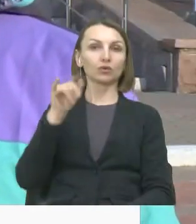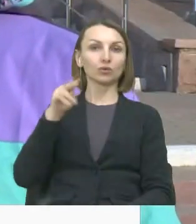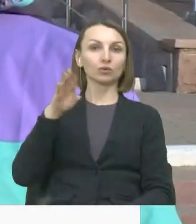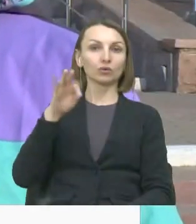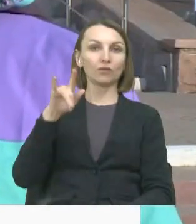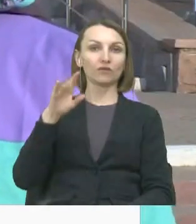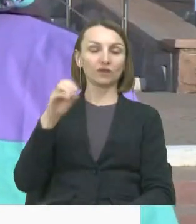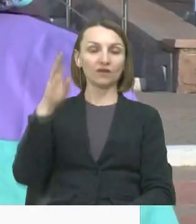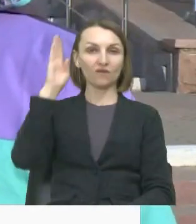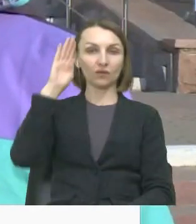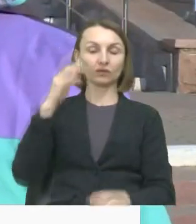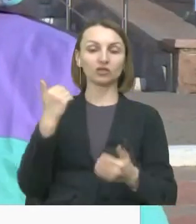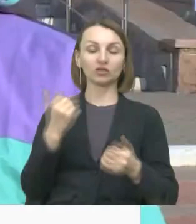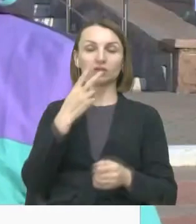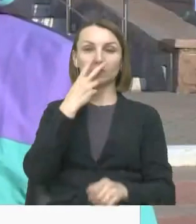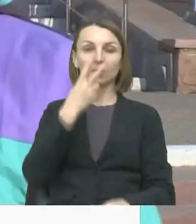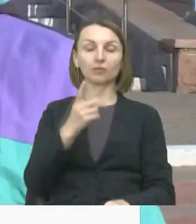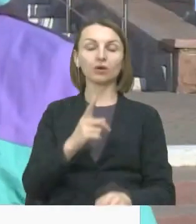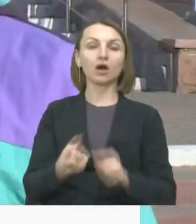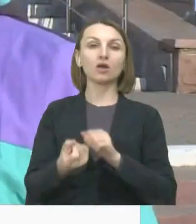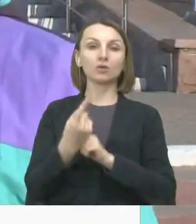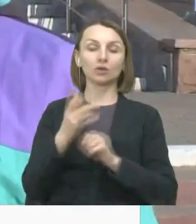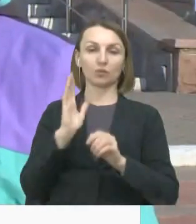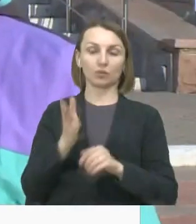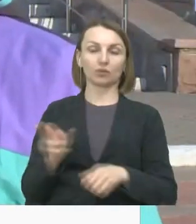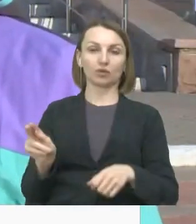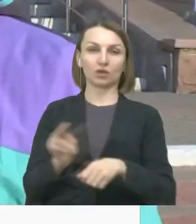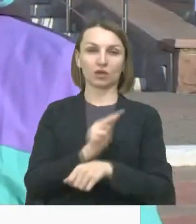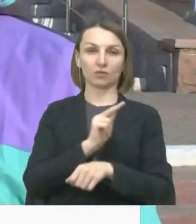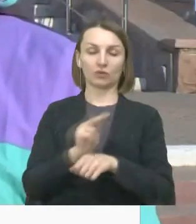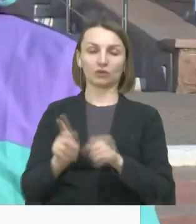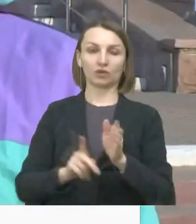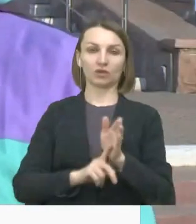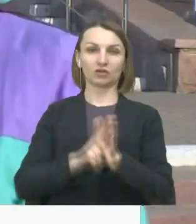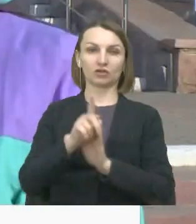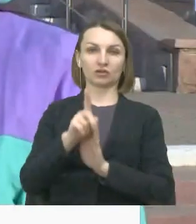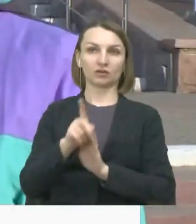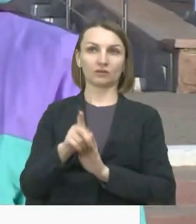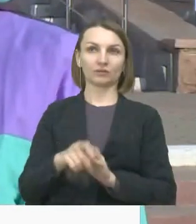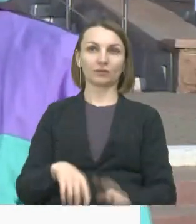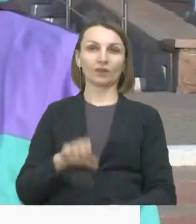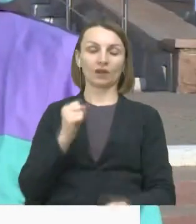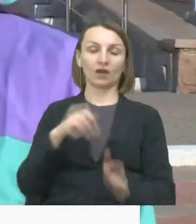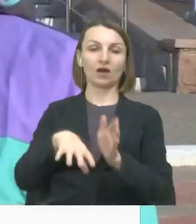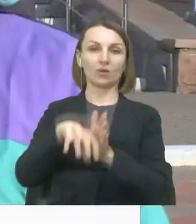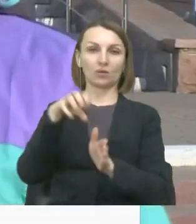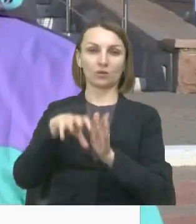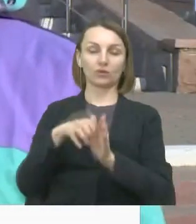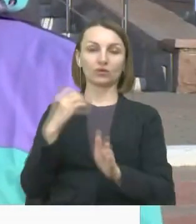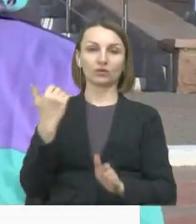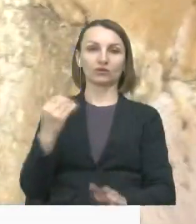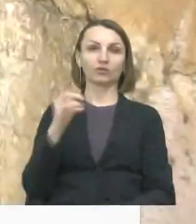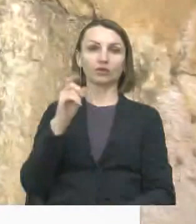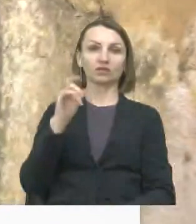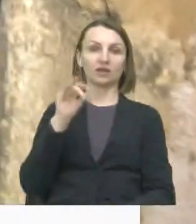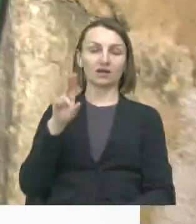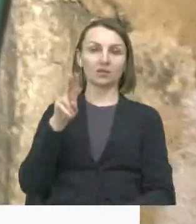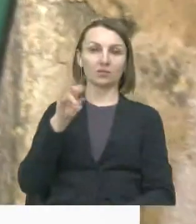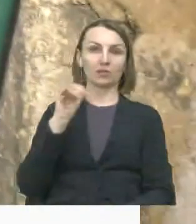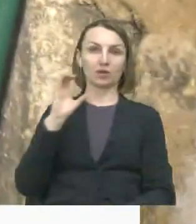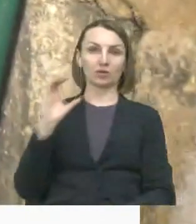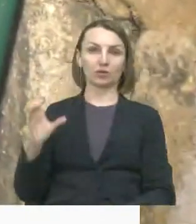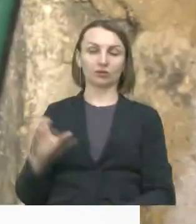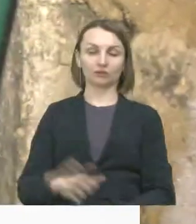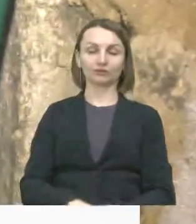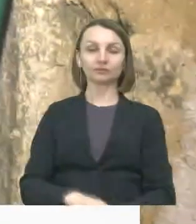определяется место, и дальше уже будут проводиться работы. Откачка проводится компанией «Зелен Плюс» 2006. В настоящее